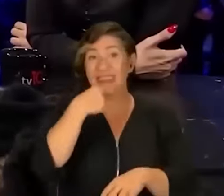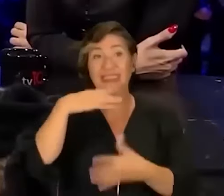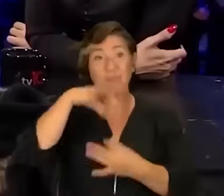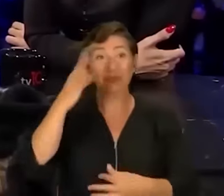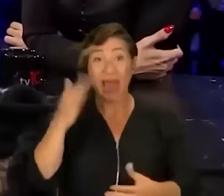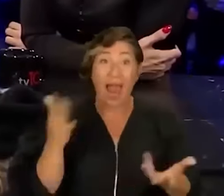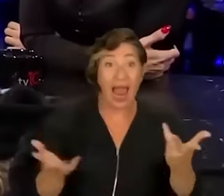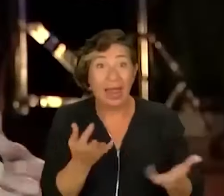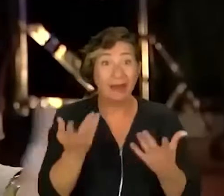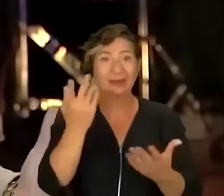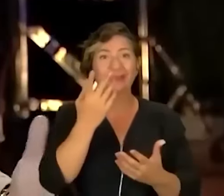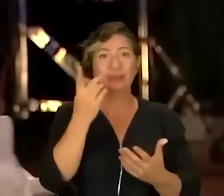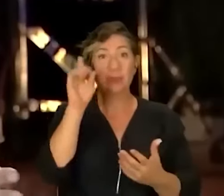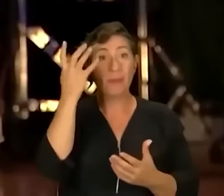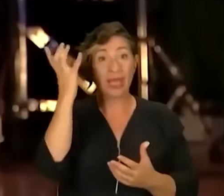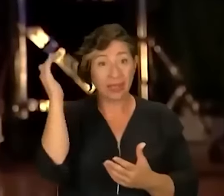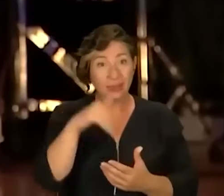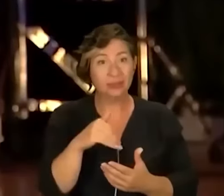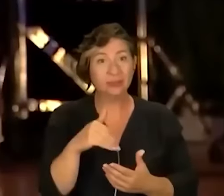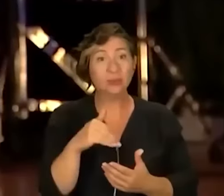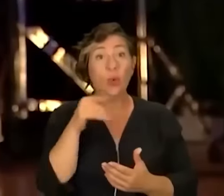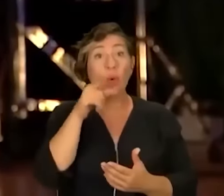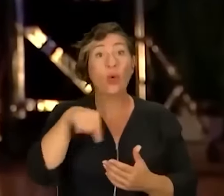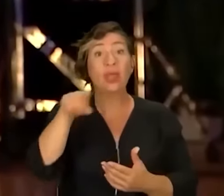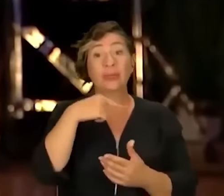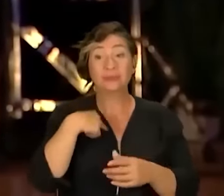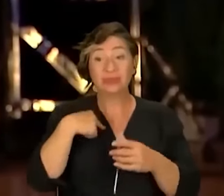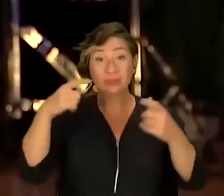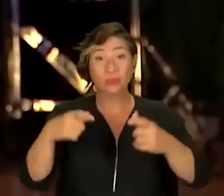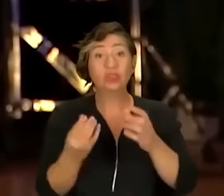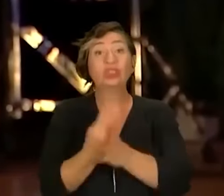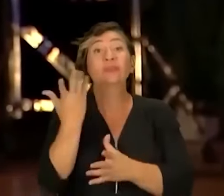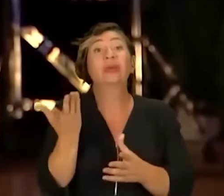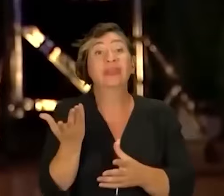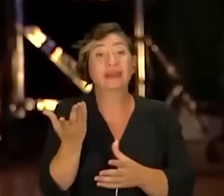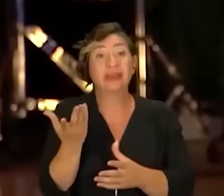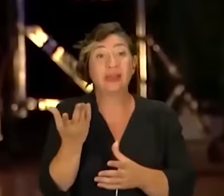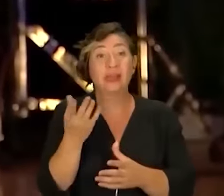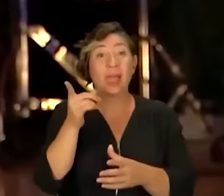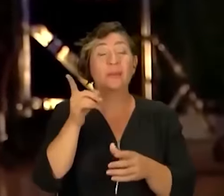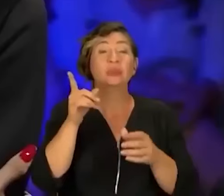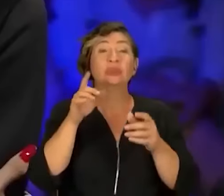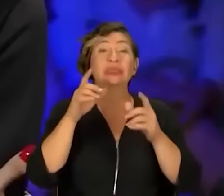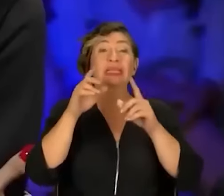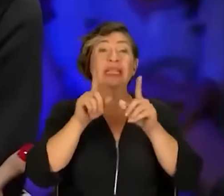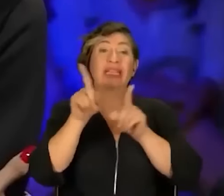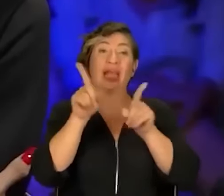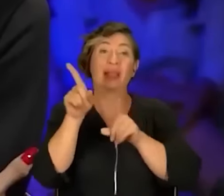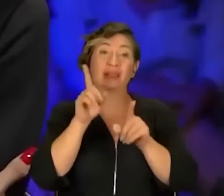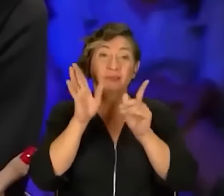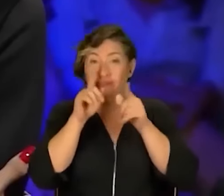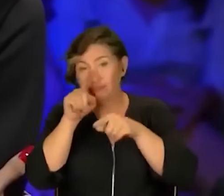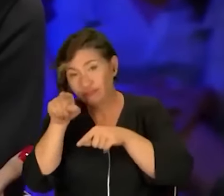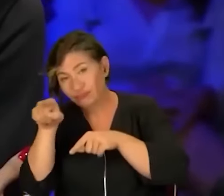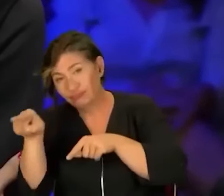gelsin böyle Hadi bakalım falan filan bir manyaklar gelsin onlar da bizim ortamda çıkmadılar onlar da hep sosyal medya Evet onlar